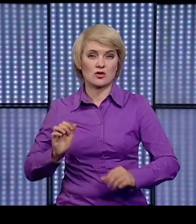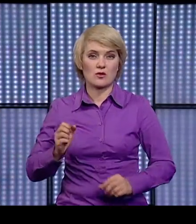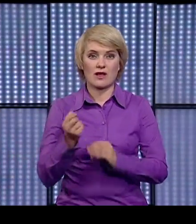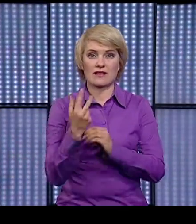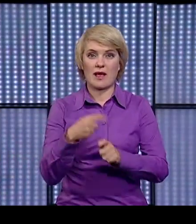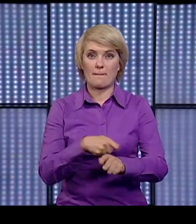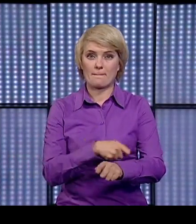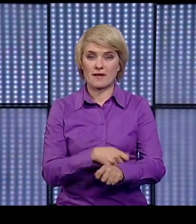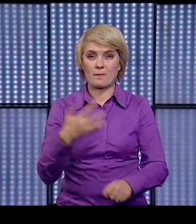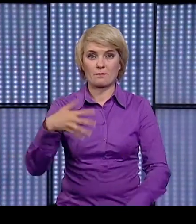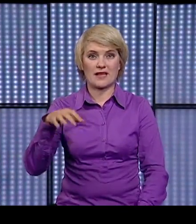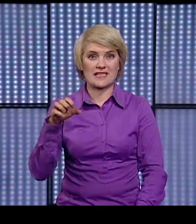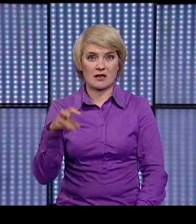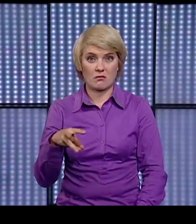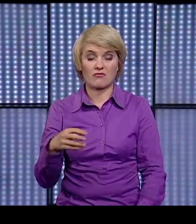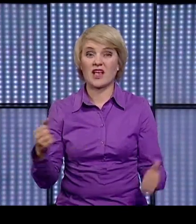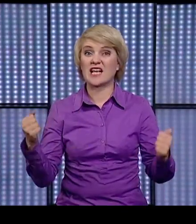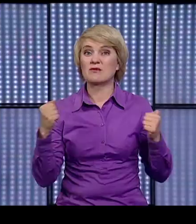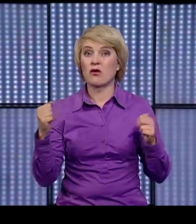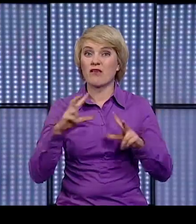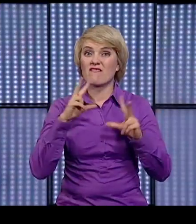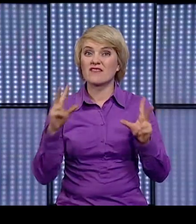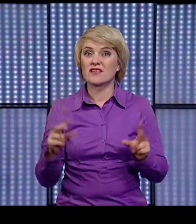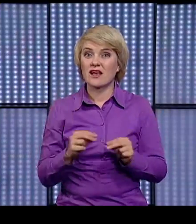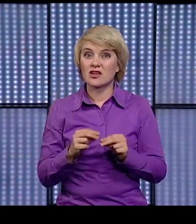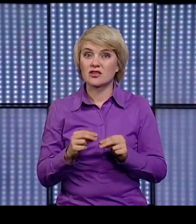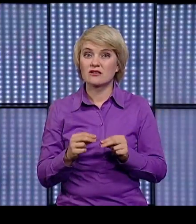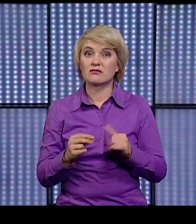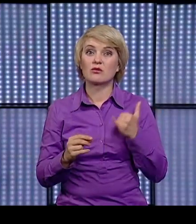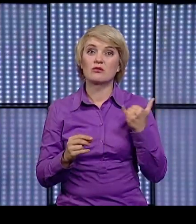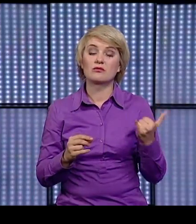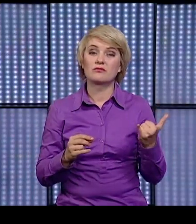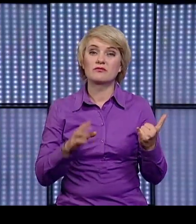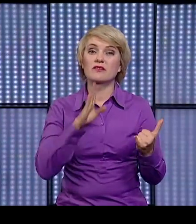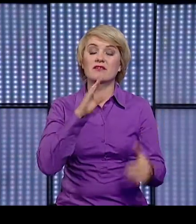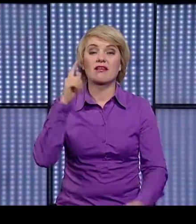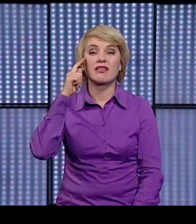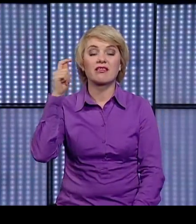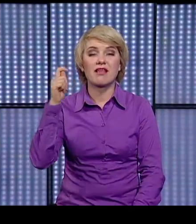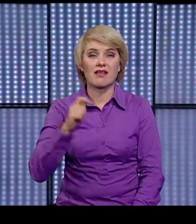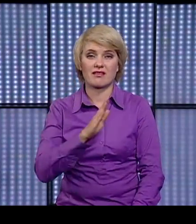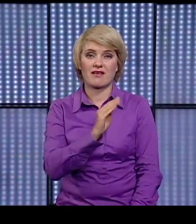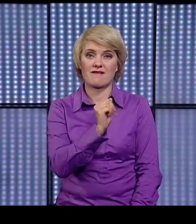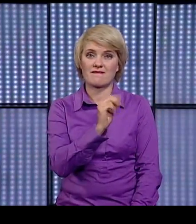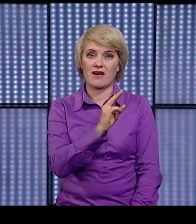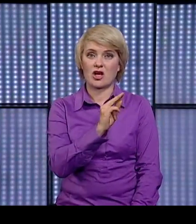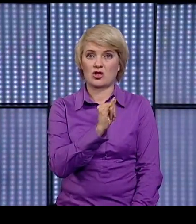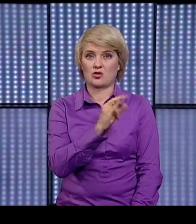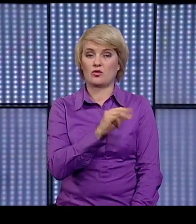59 сантиметрів. Проте спортивна вдача виявилася цього разу на боці китаянки Ванг Жун, яка встановила новий